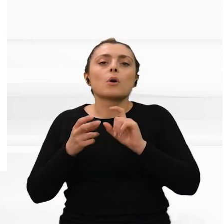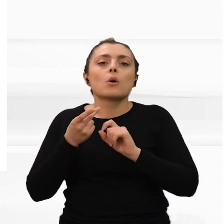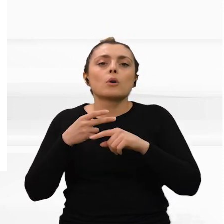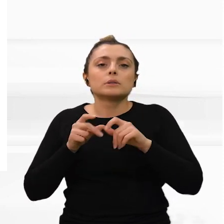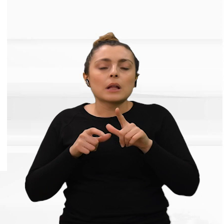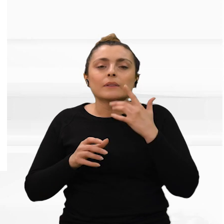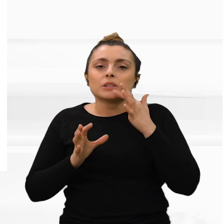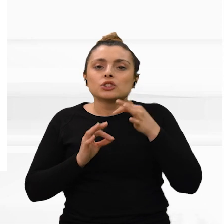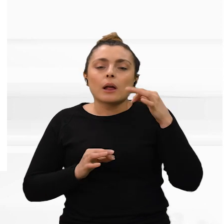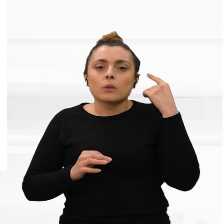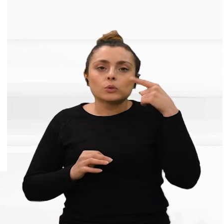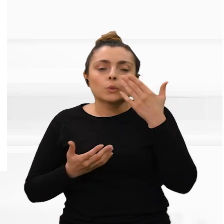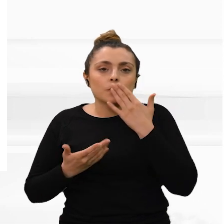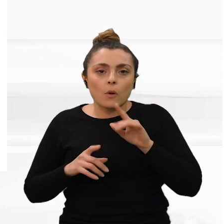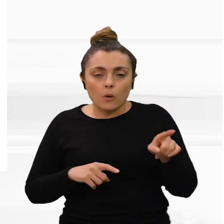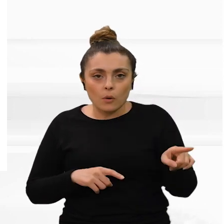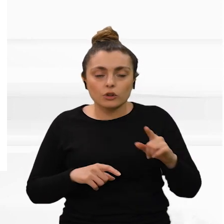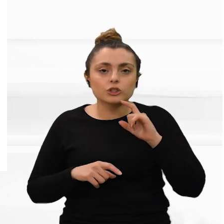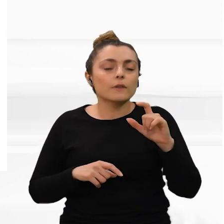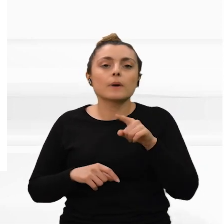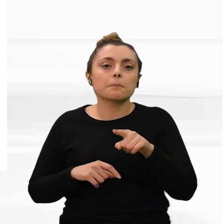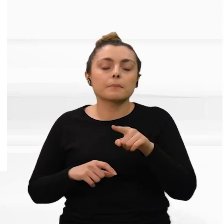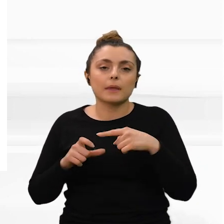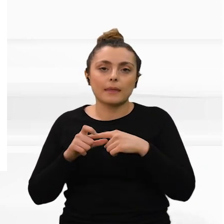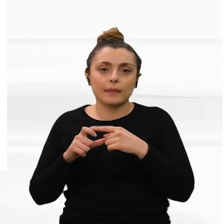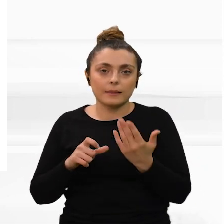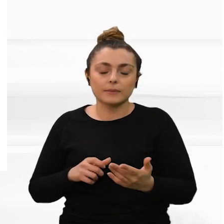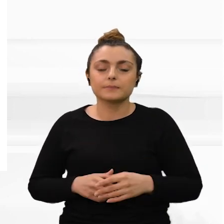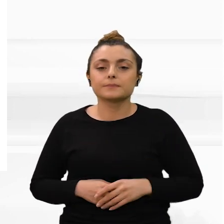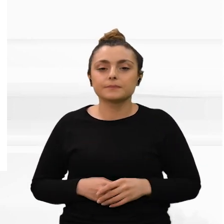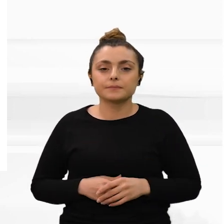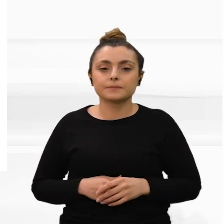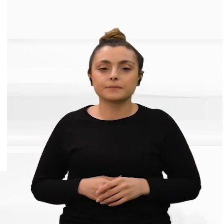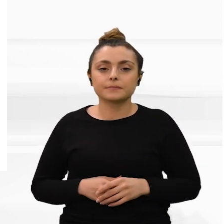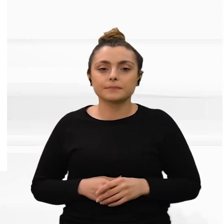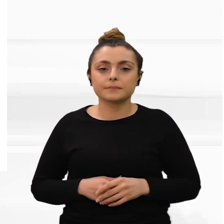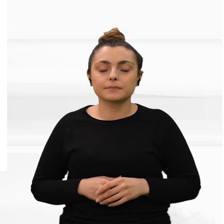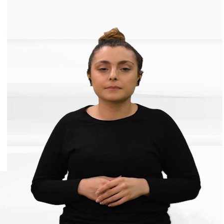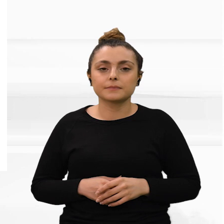bir öznellik ya da kişisel düşünce yok Cevabımı Z seçeneği